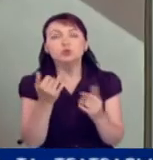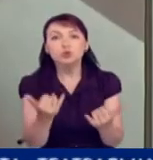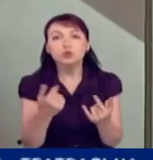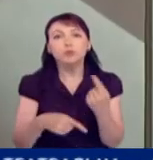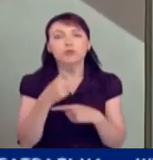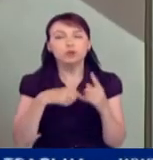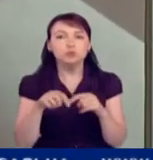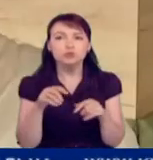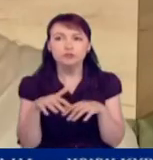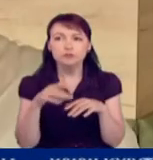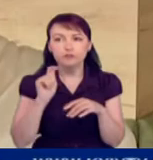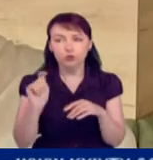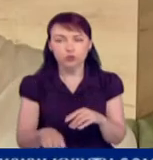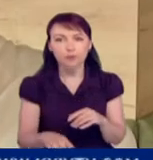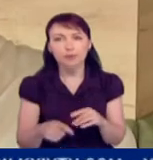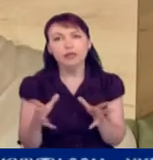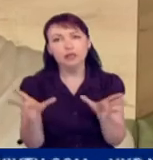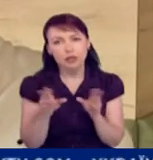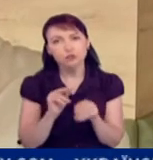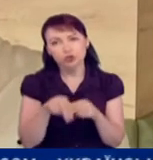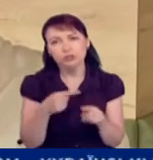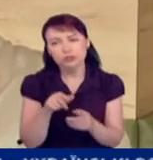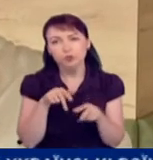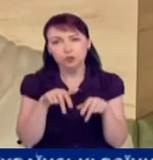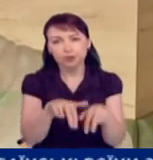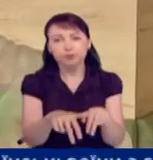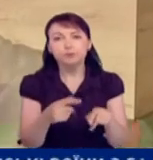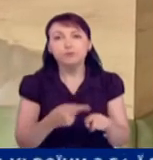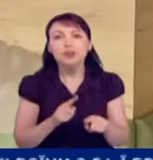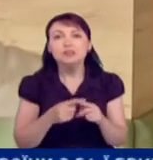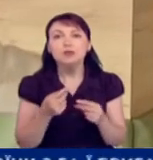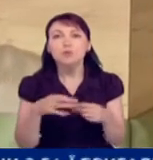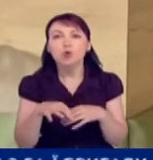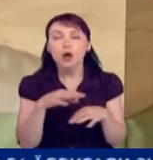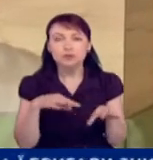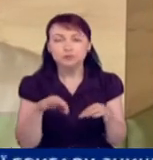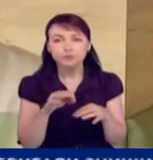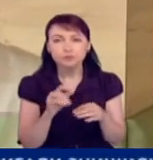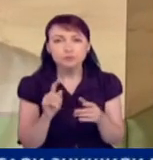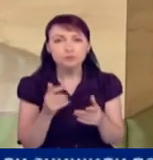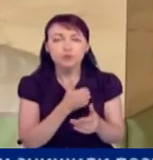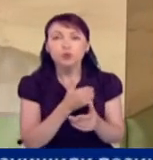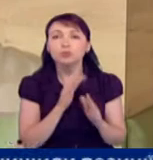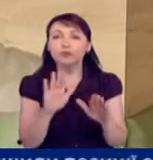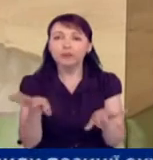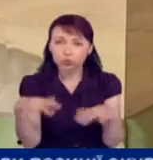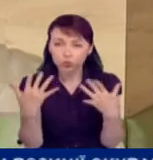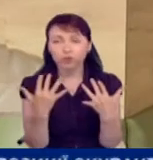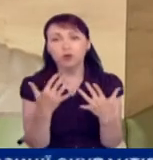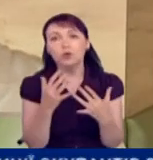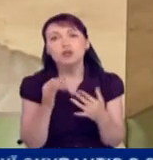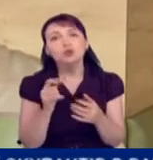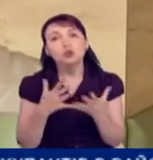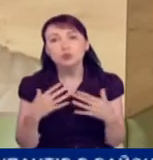разом через це пройти. Сам проєкт має на меті привернути увагу і родин ветеранів, і фахівців, які з цим працюють, до того, що родина